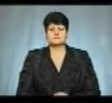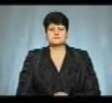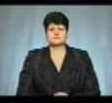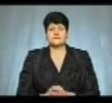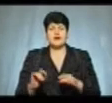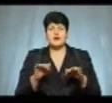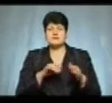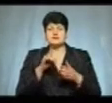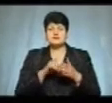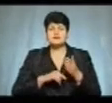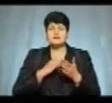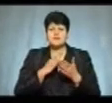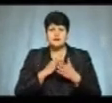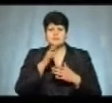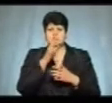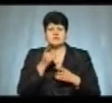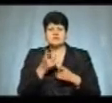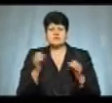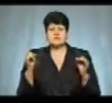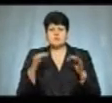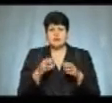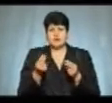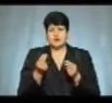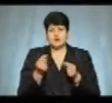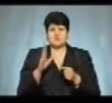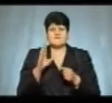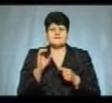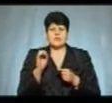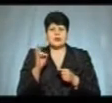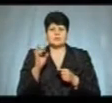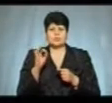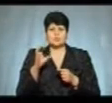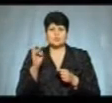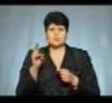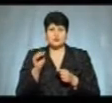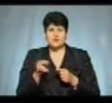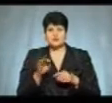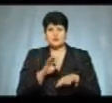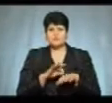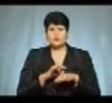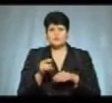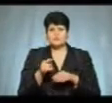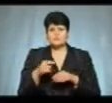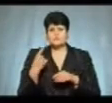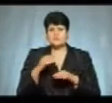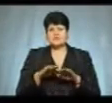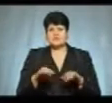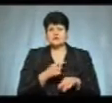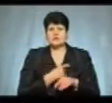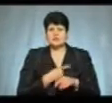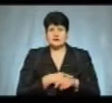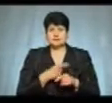Акція «Надія є», під час якої збирали гроші на веноскоп для онкохворих пацієнтів Тернопільської міської дитячої лікарні,